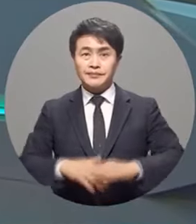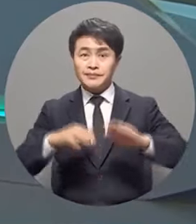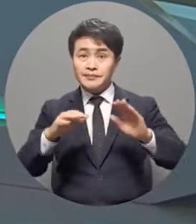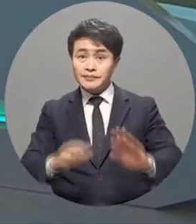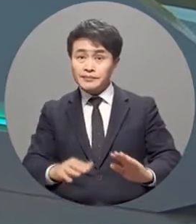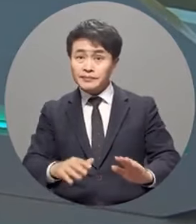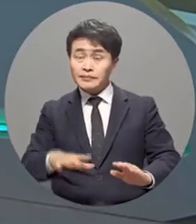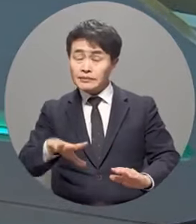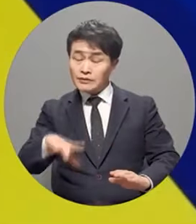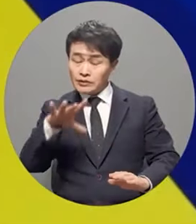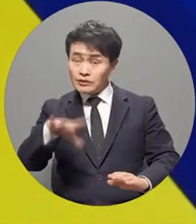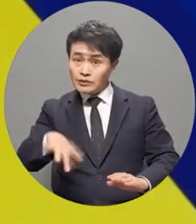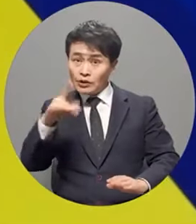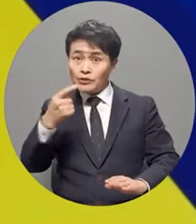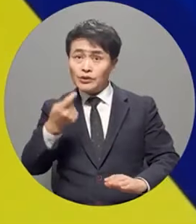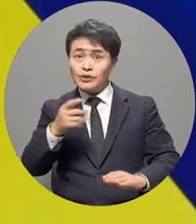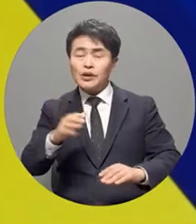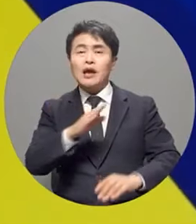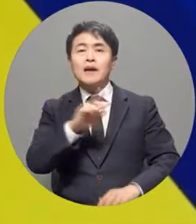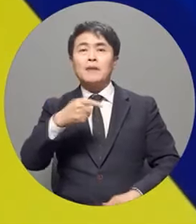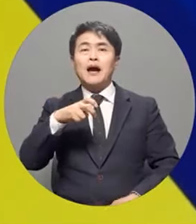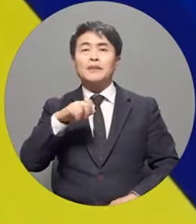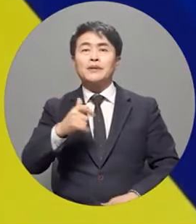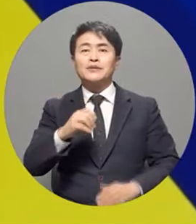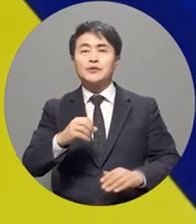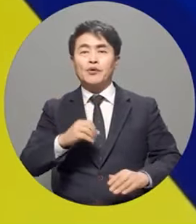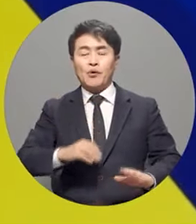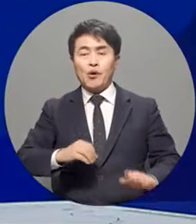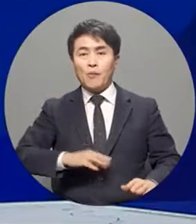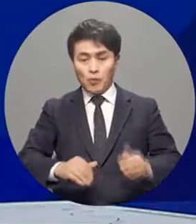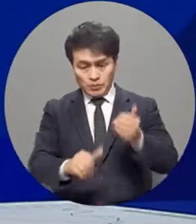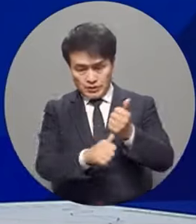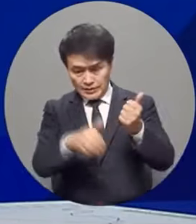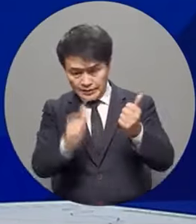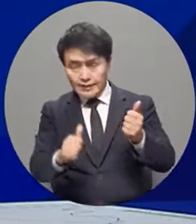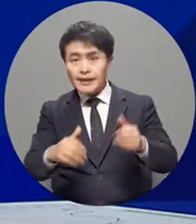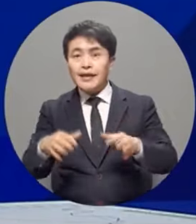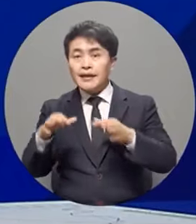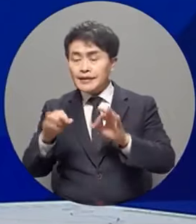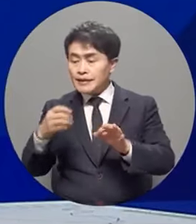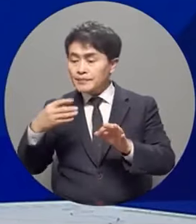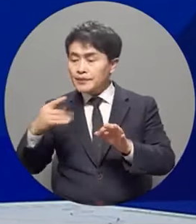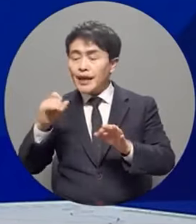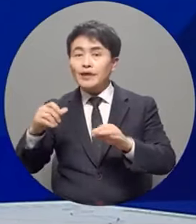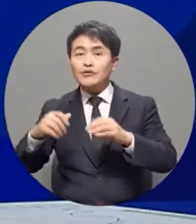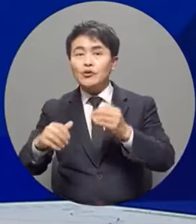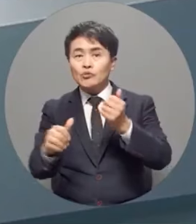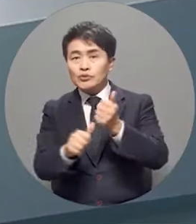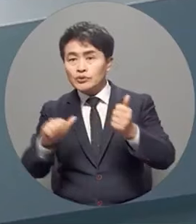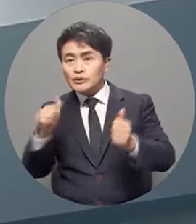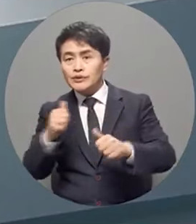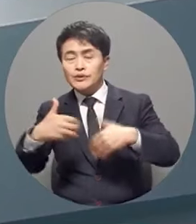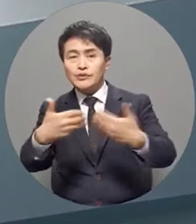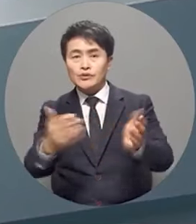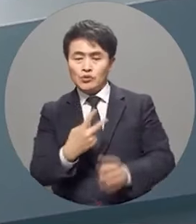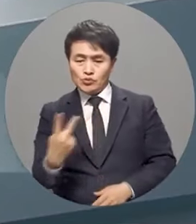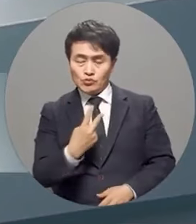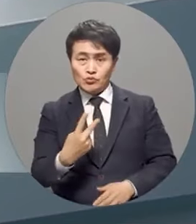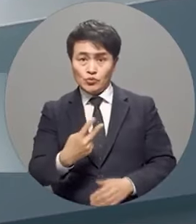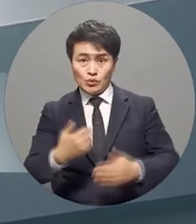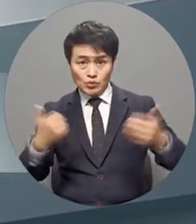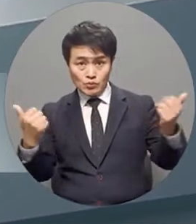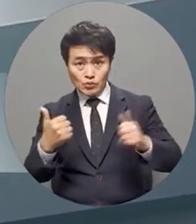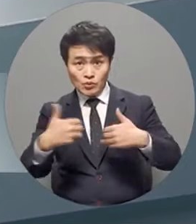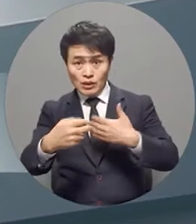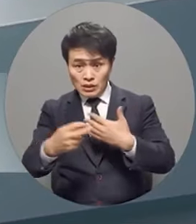첫 TV 공개 토론에 나선 박민수 보건복지부 제2차관과 김태구 의사협회 비대위원장. 양측은 토론에 내내